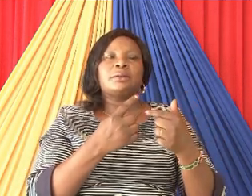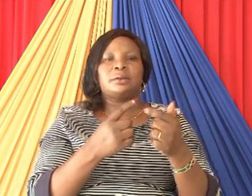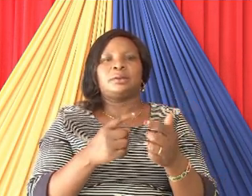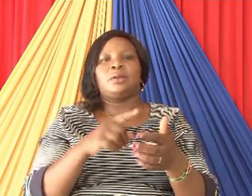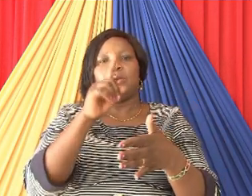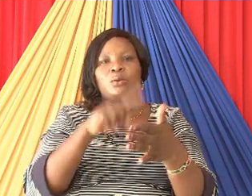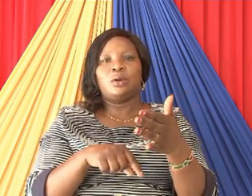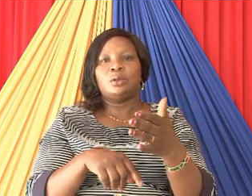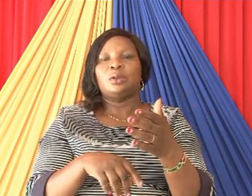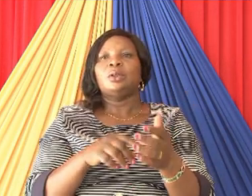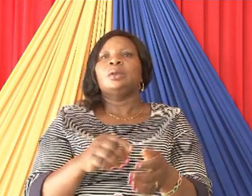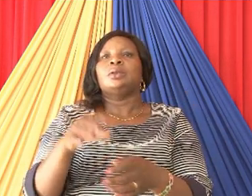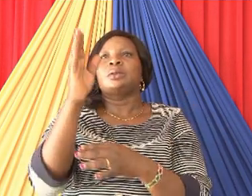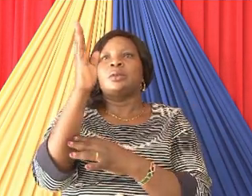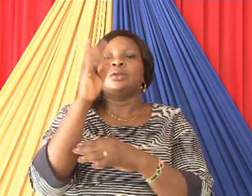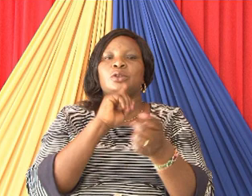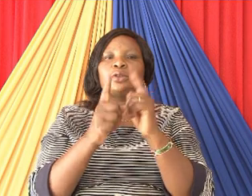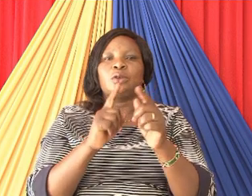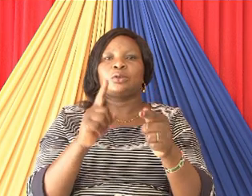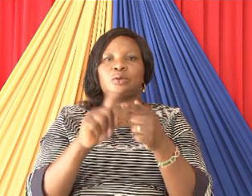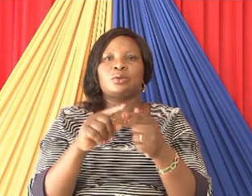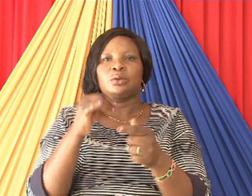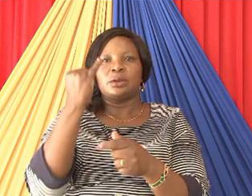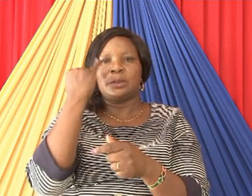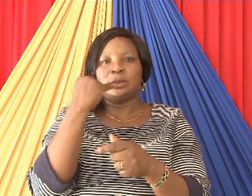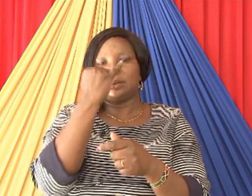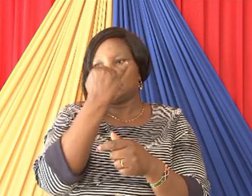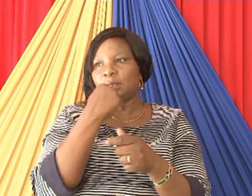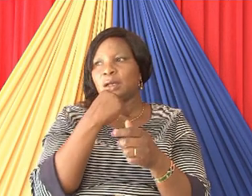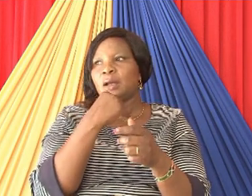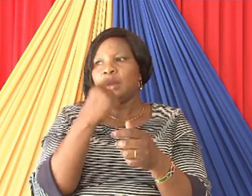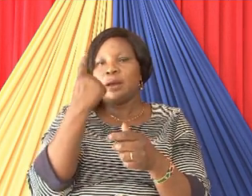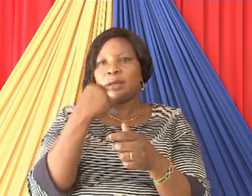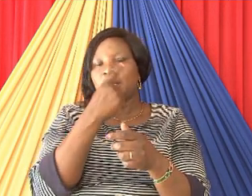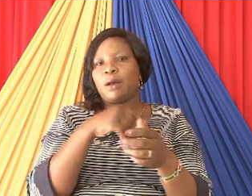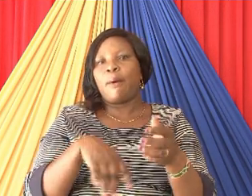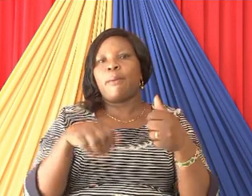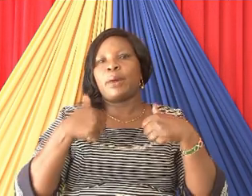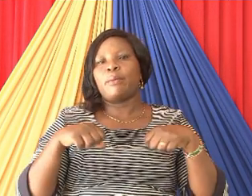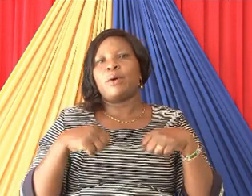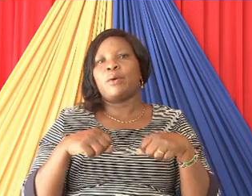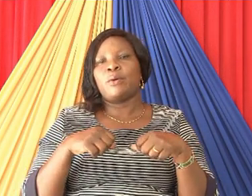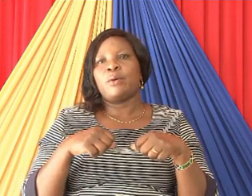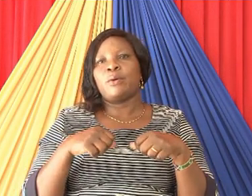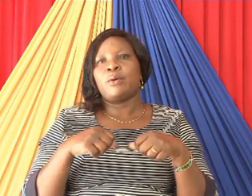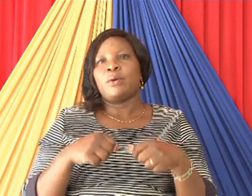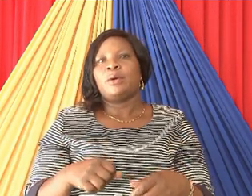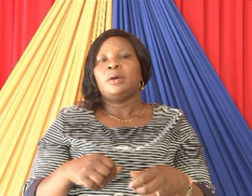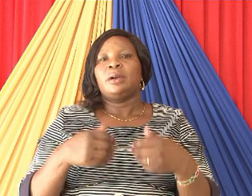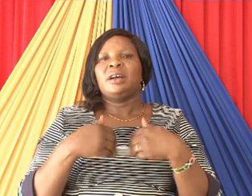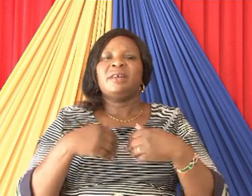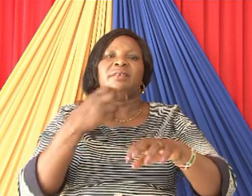Israeli katika Ezekieli 36 mstari wa 26. Kasema nami nitatoa moyo wa ugumu ndani